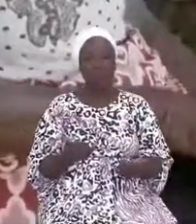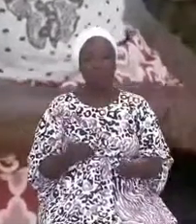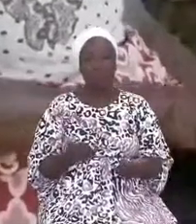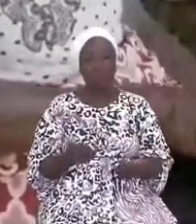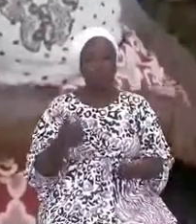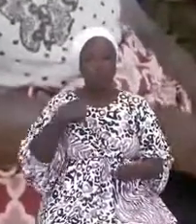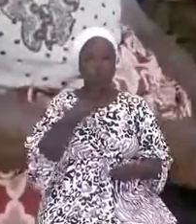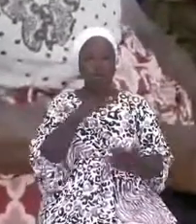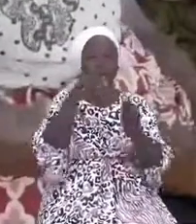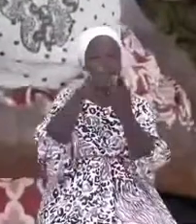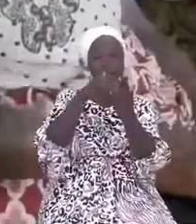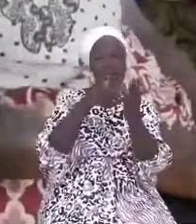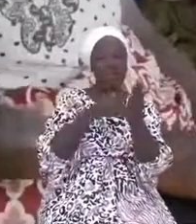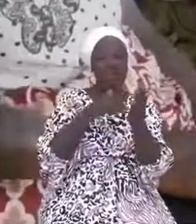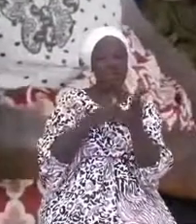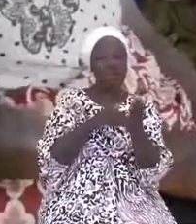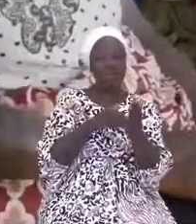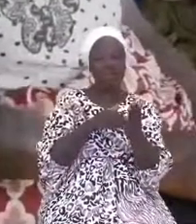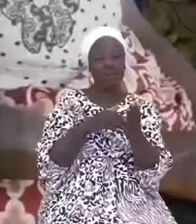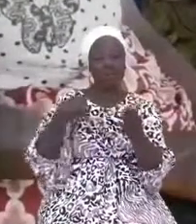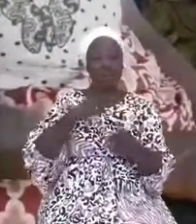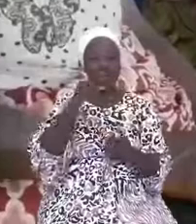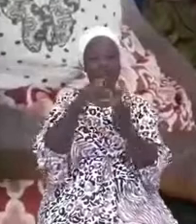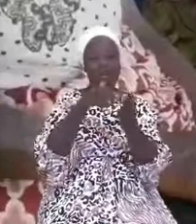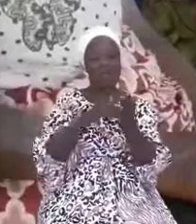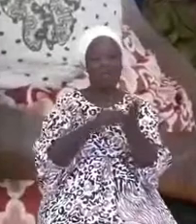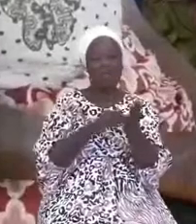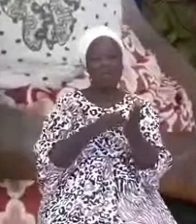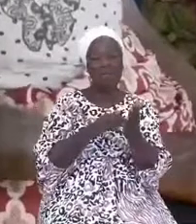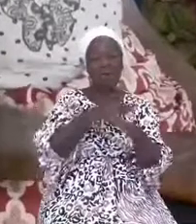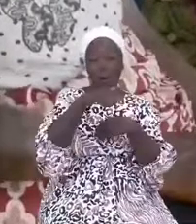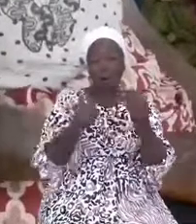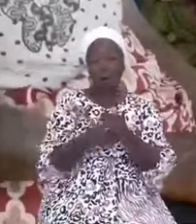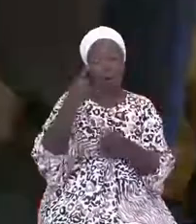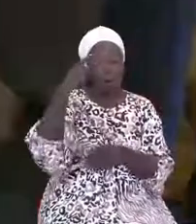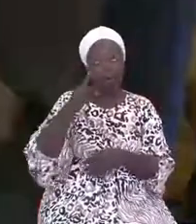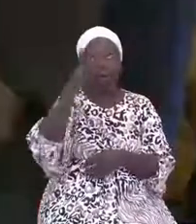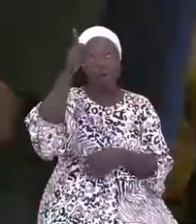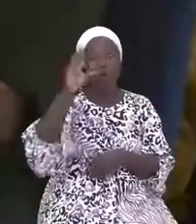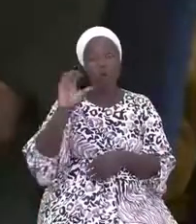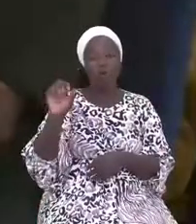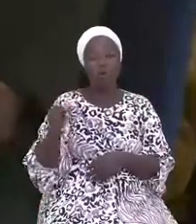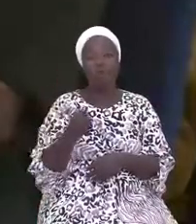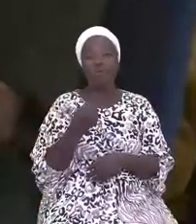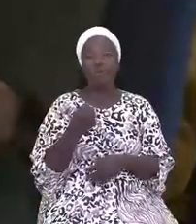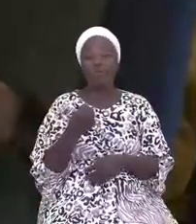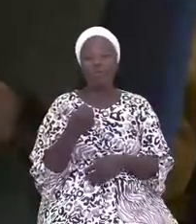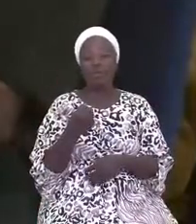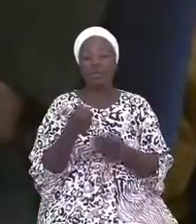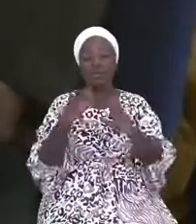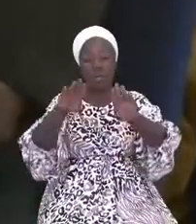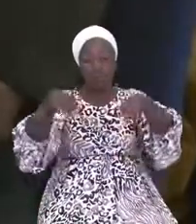enrôlés pour la provision de Dieu nous avons tout quitté